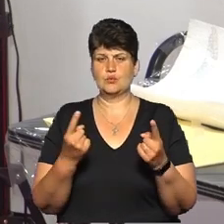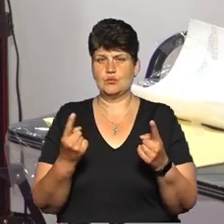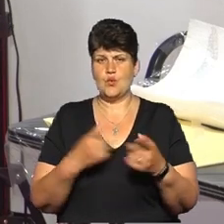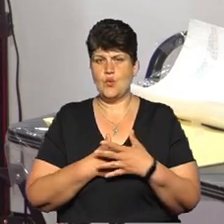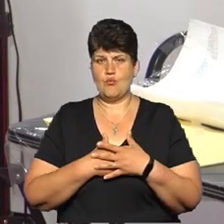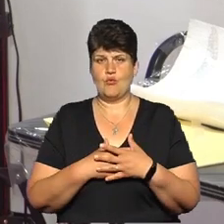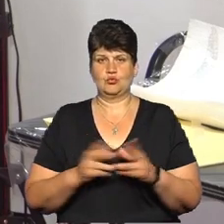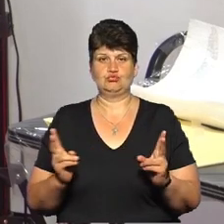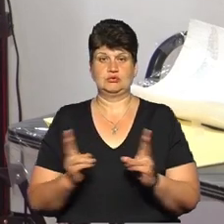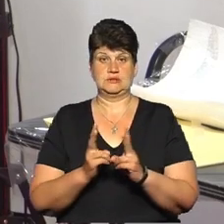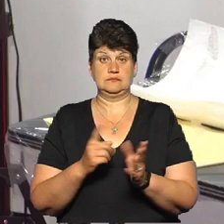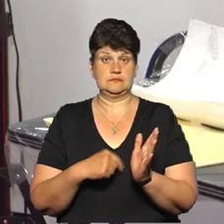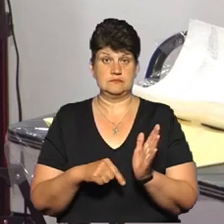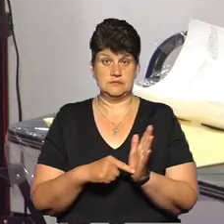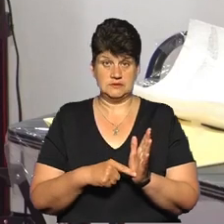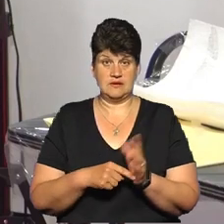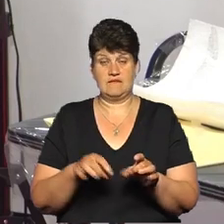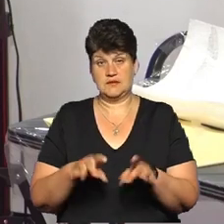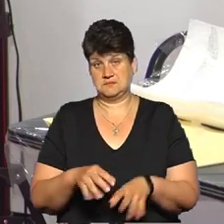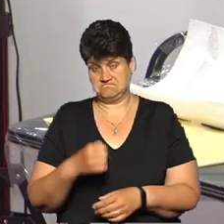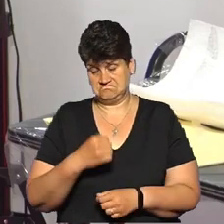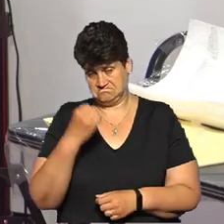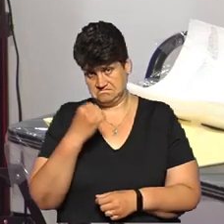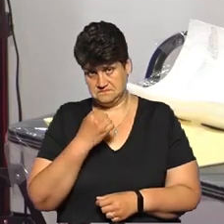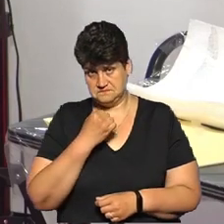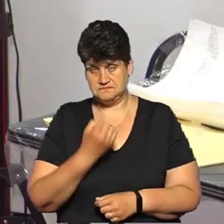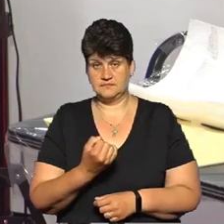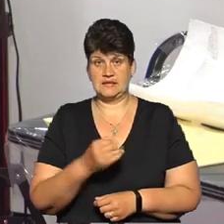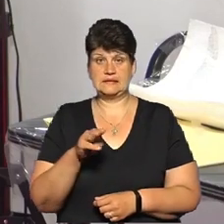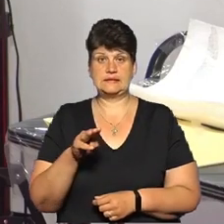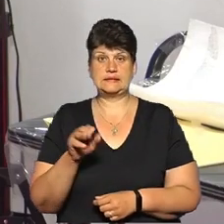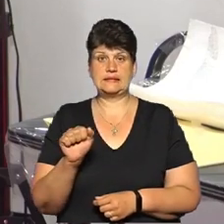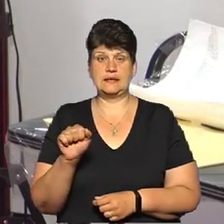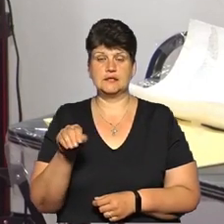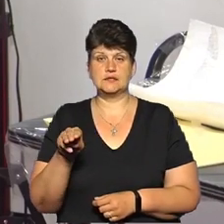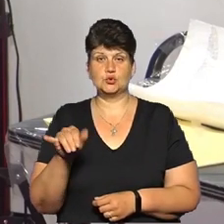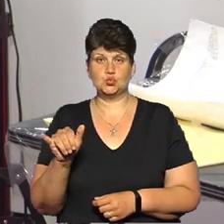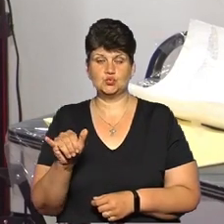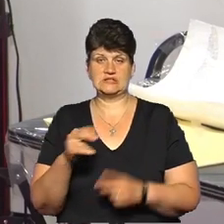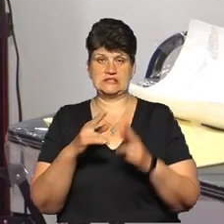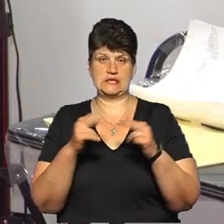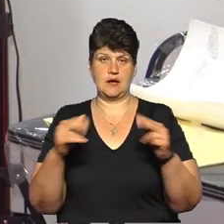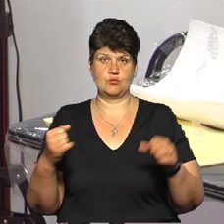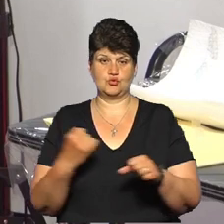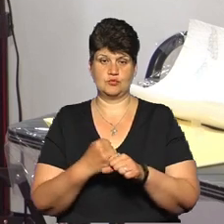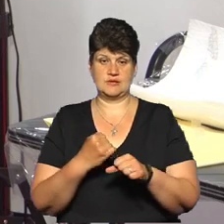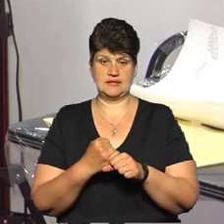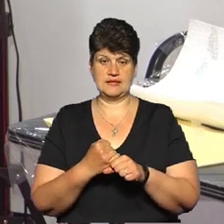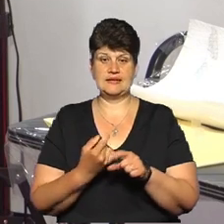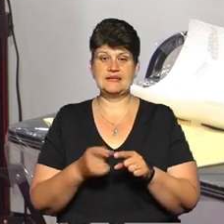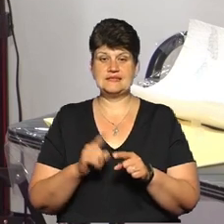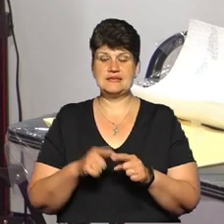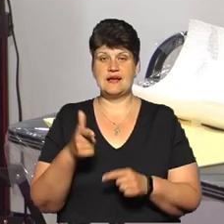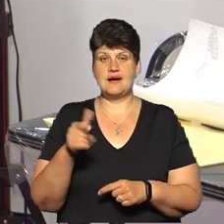она решила его отблагодарить, это запечатлить татуировкой на своем теле замка. Это герб ваш,